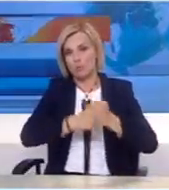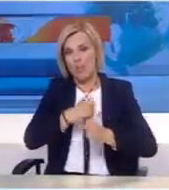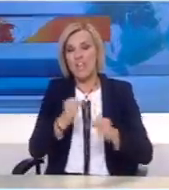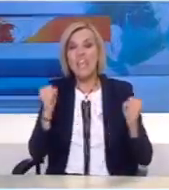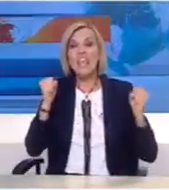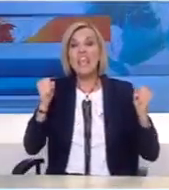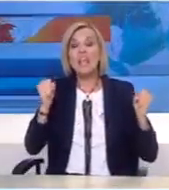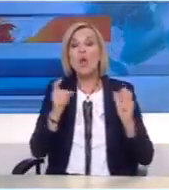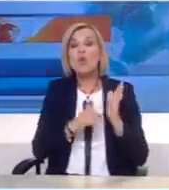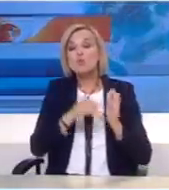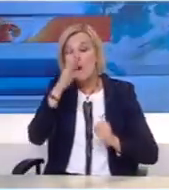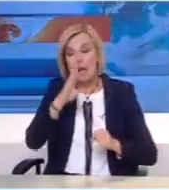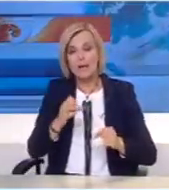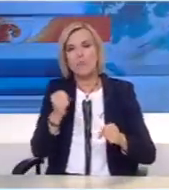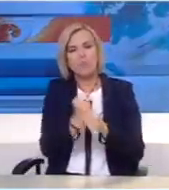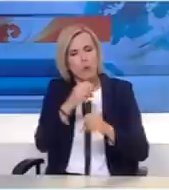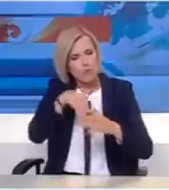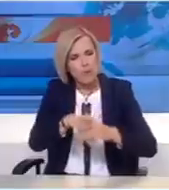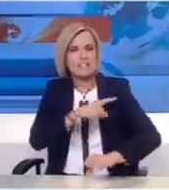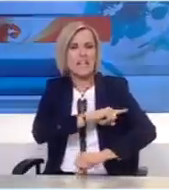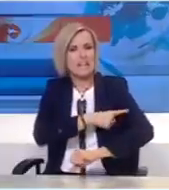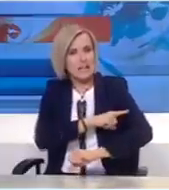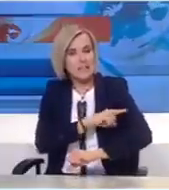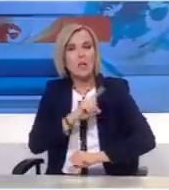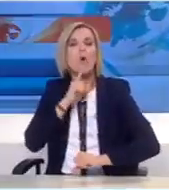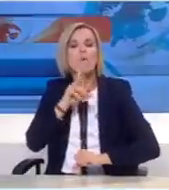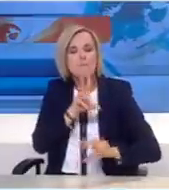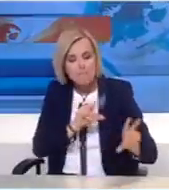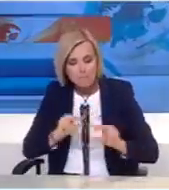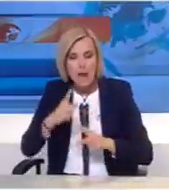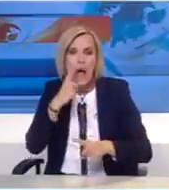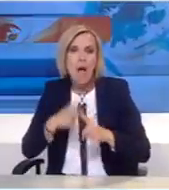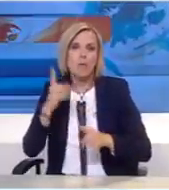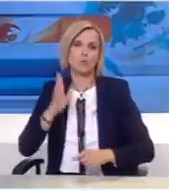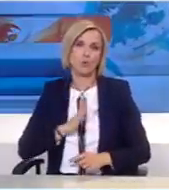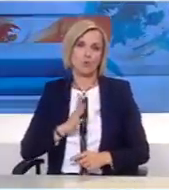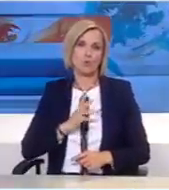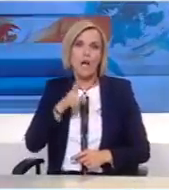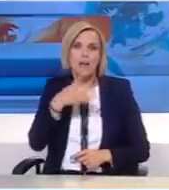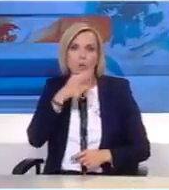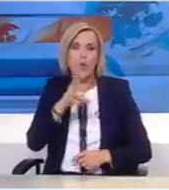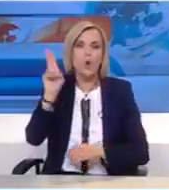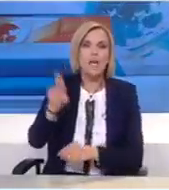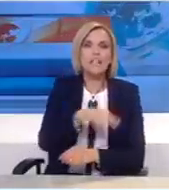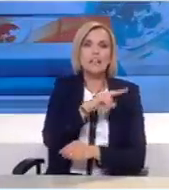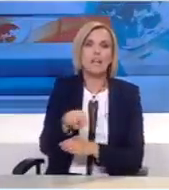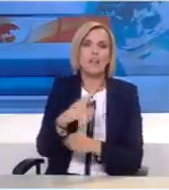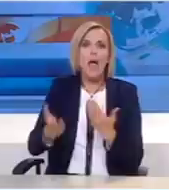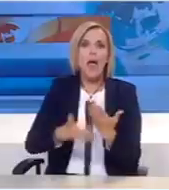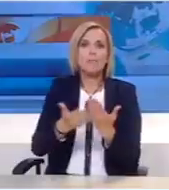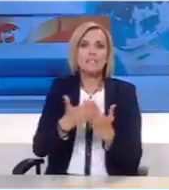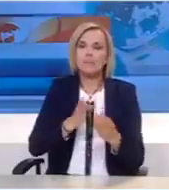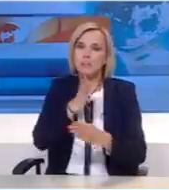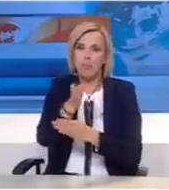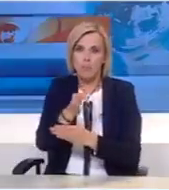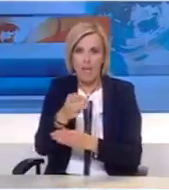Υγειονομικοί, νοσηλευόμενοι, ο κοινός κόσμος. Γι' αυτό καταργηθήκαν τα επισκεπτήρια σε αυτές τις δομές. Δεν καταργηθήκαν γιατί